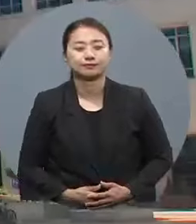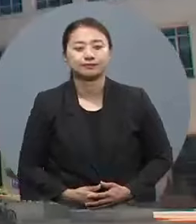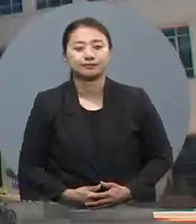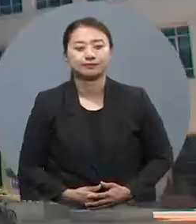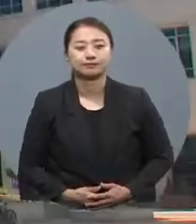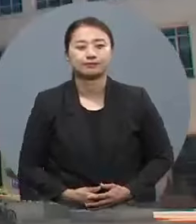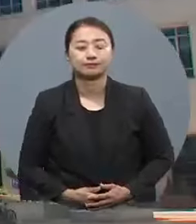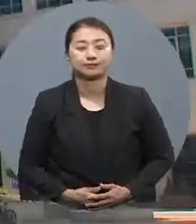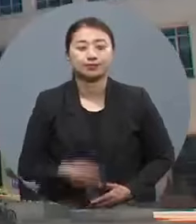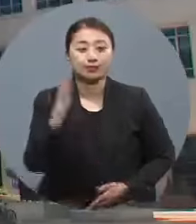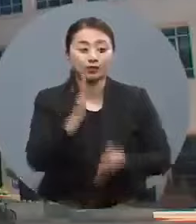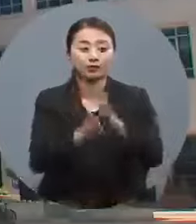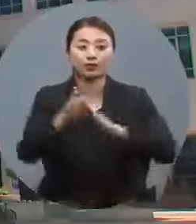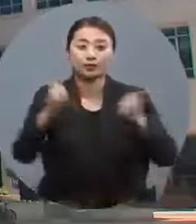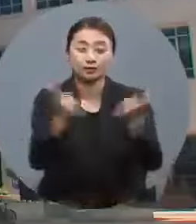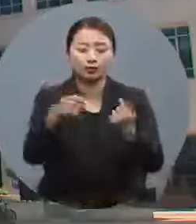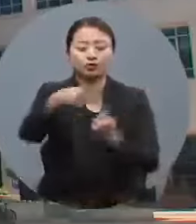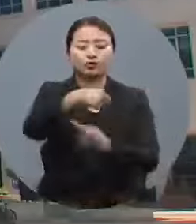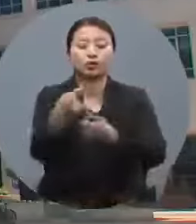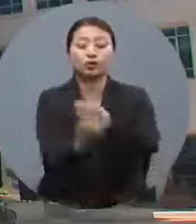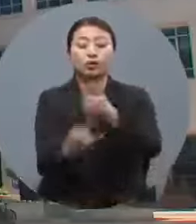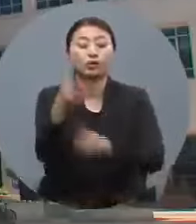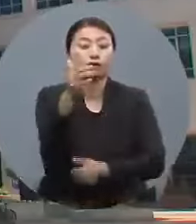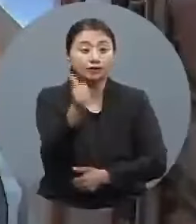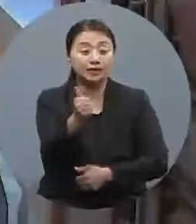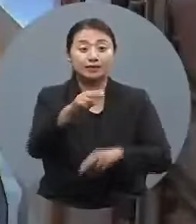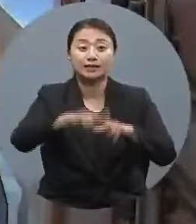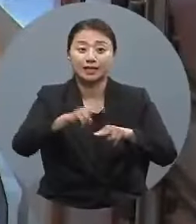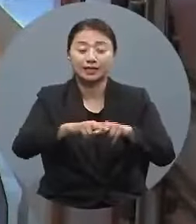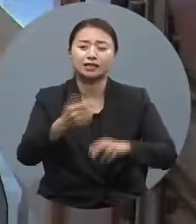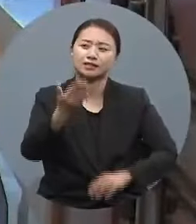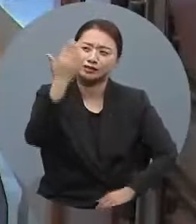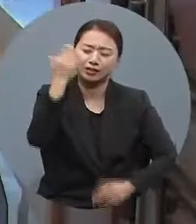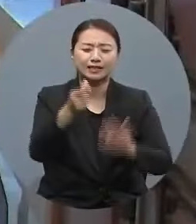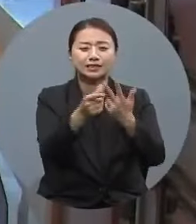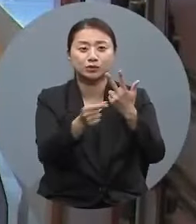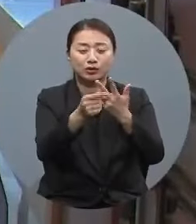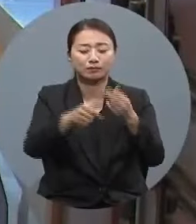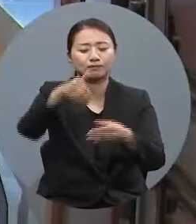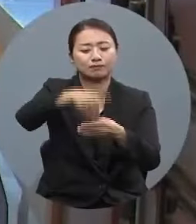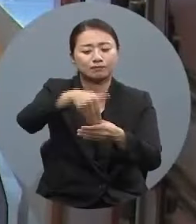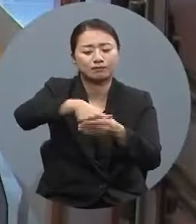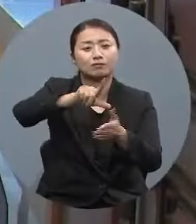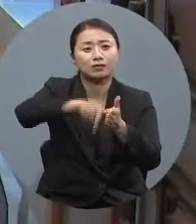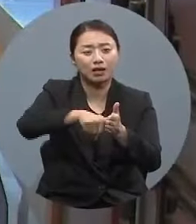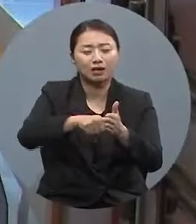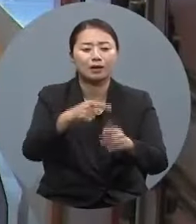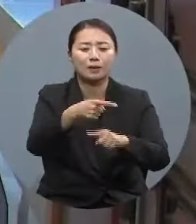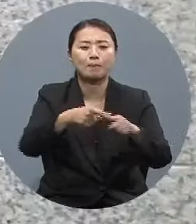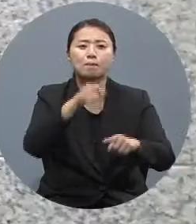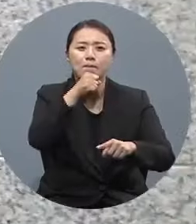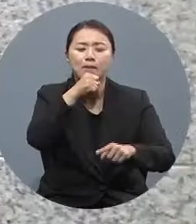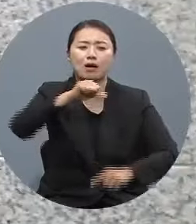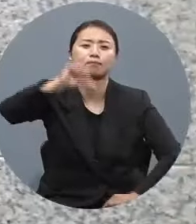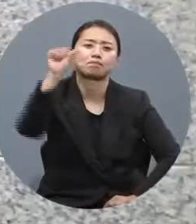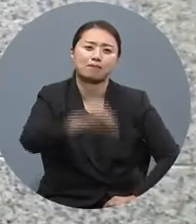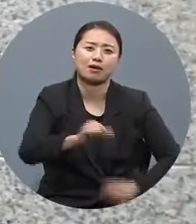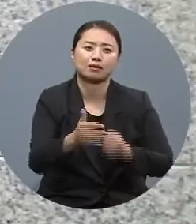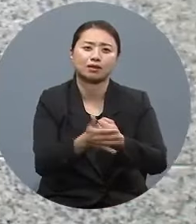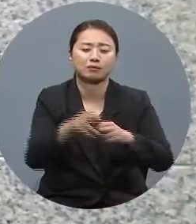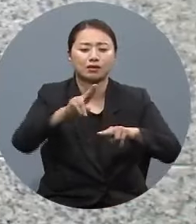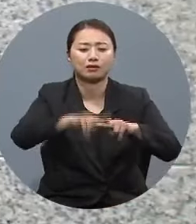취재했습니다 울산시의회 운영위원장 자리는 지난달 치러진 후반기 상임위원장 선거에서 과반 득표에